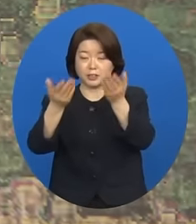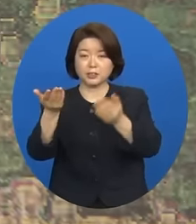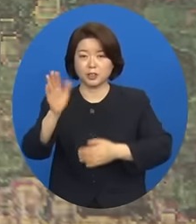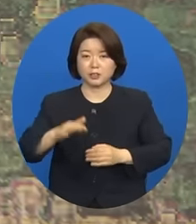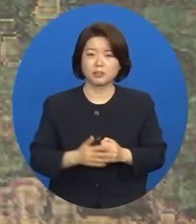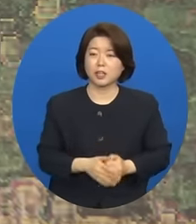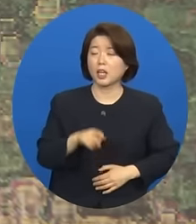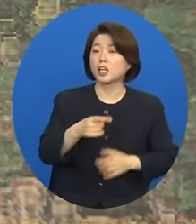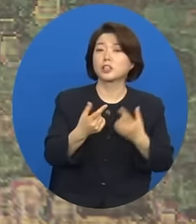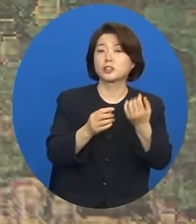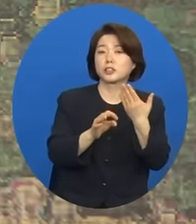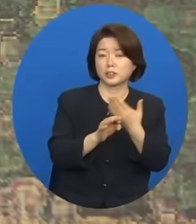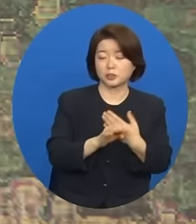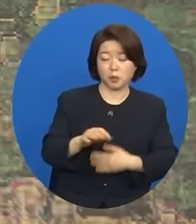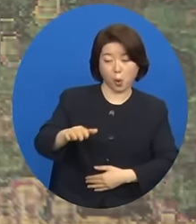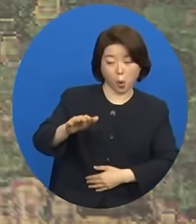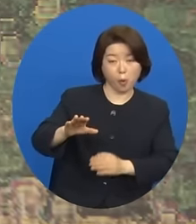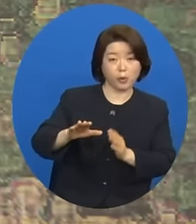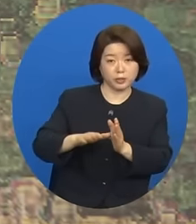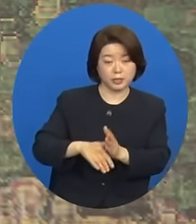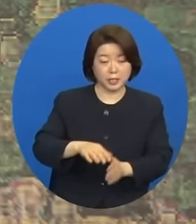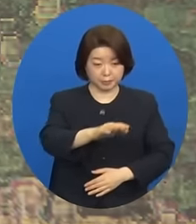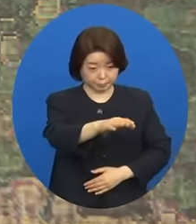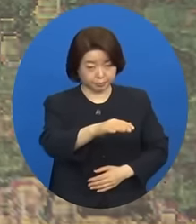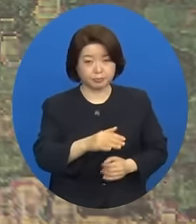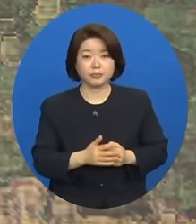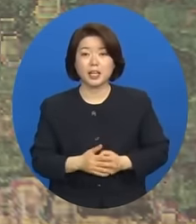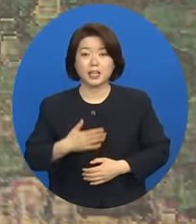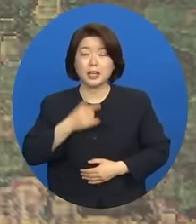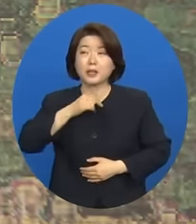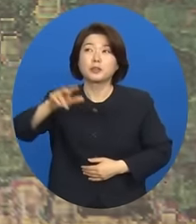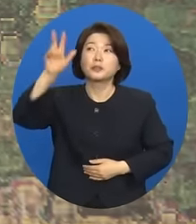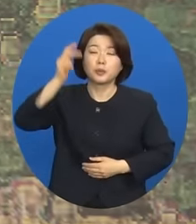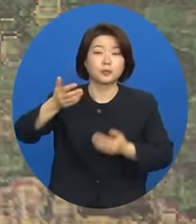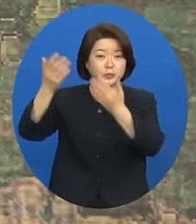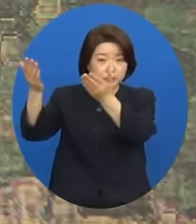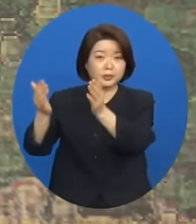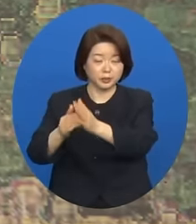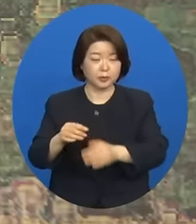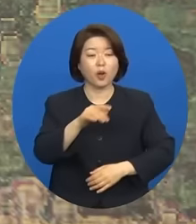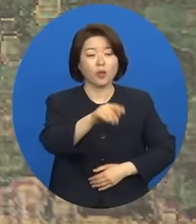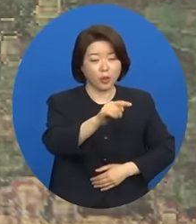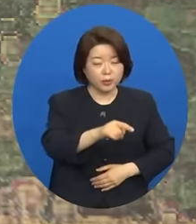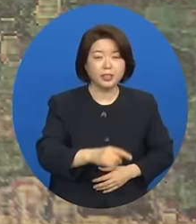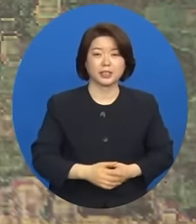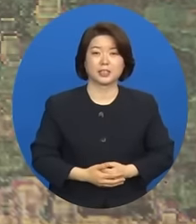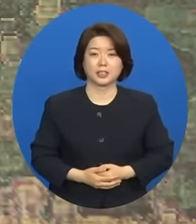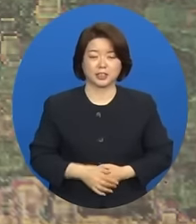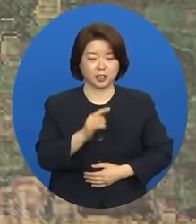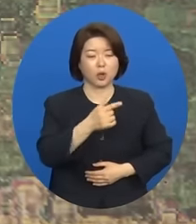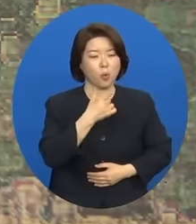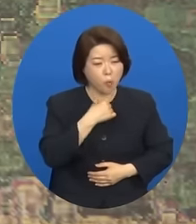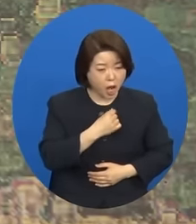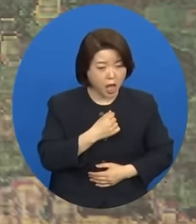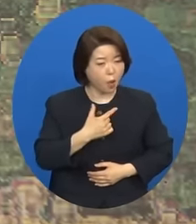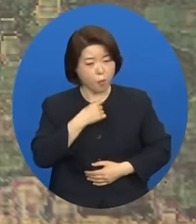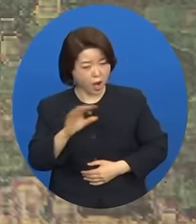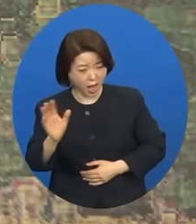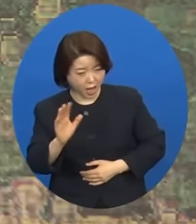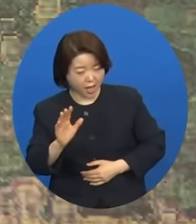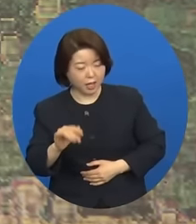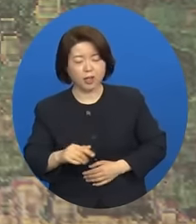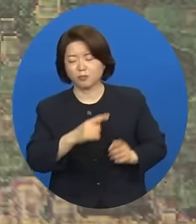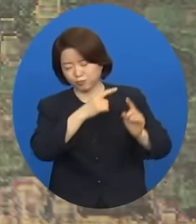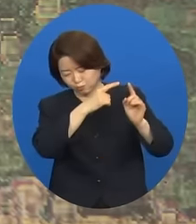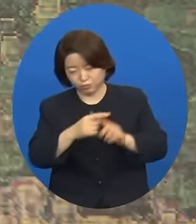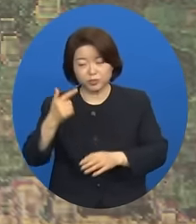그렇게 했으면 어렸을 때 야 너는 내가 서원했어. 너는 너가 원하든 원하지 않든 너는 무조건 목회자가